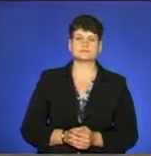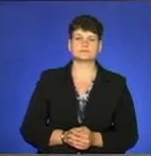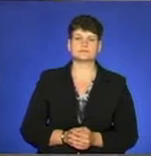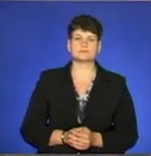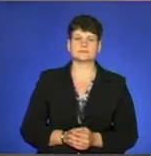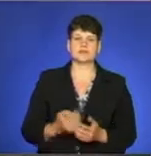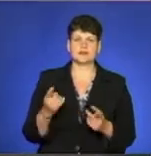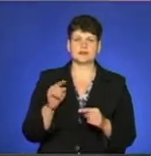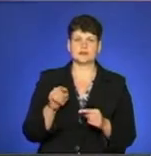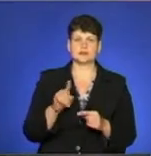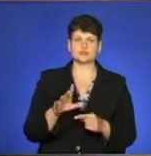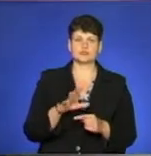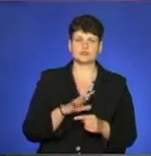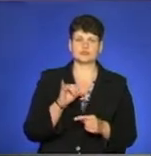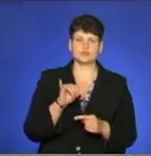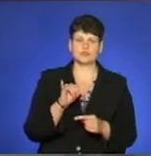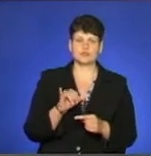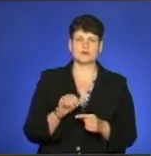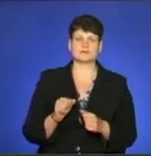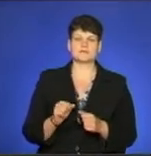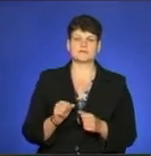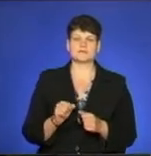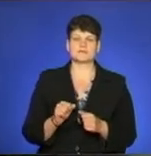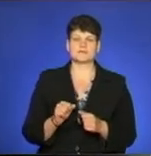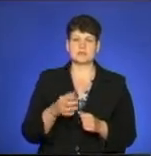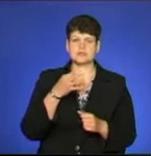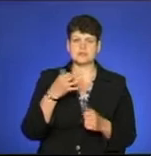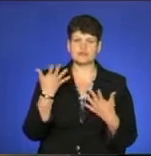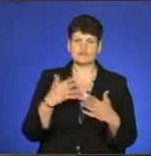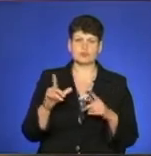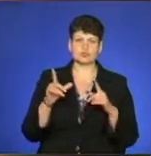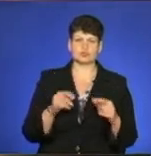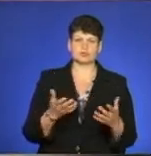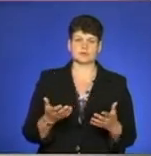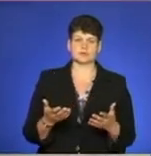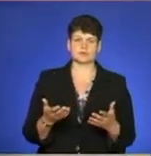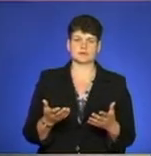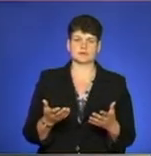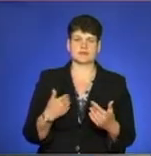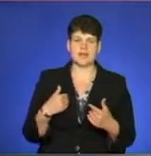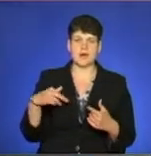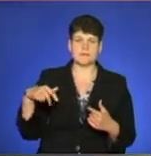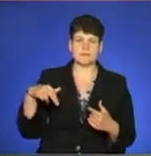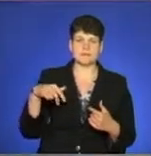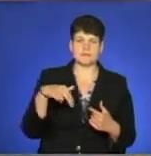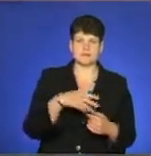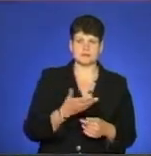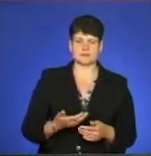Я тільки що був, вас не відправляю. Сказалось, вже поїхали. Я пішком прийшов.